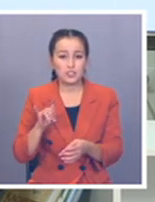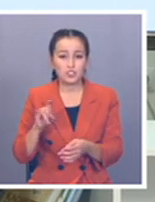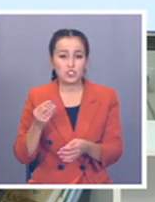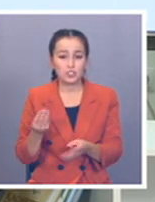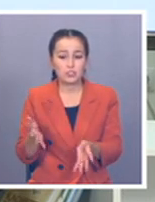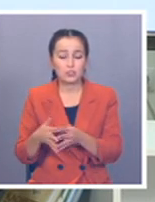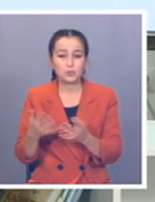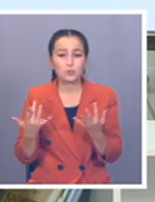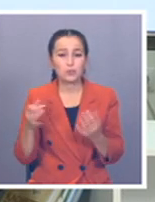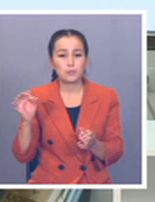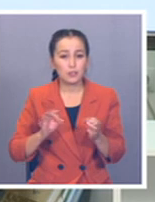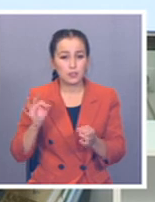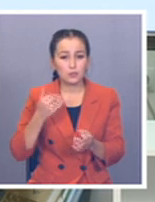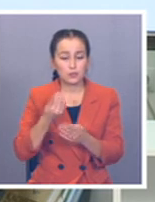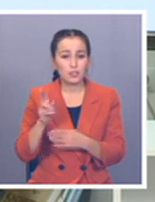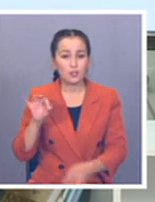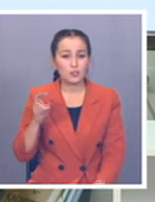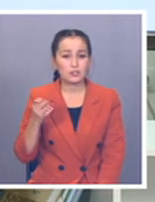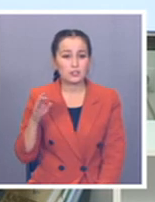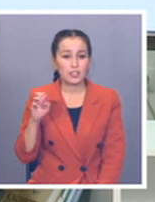неше процент болады екен?